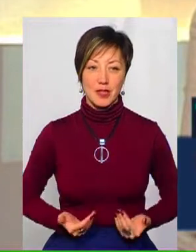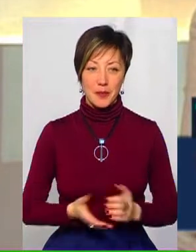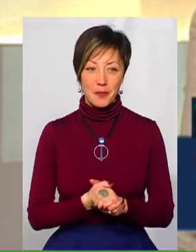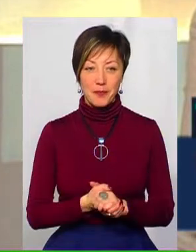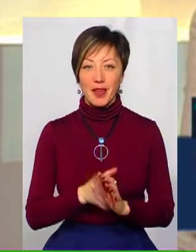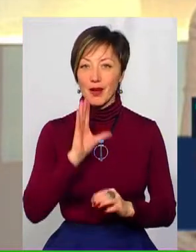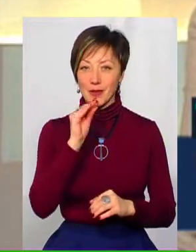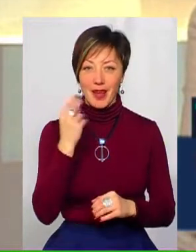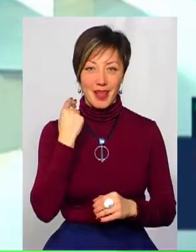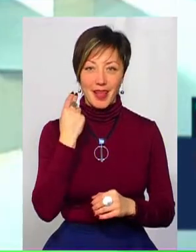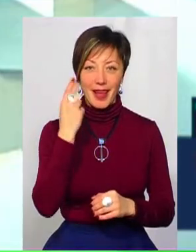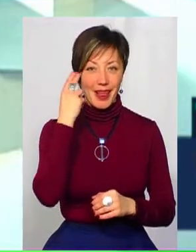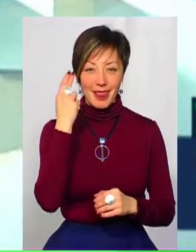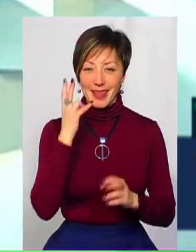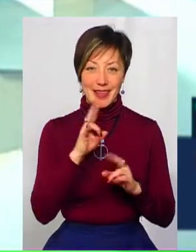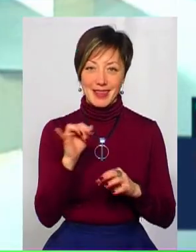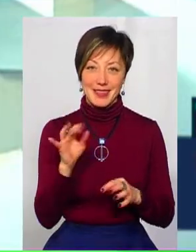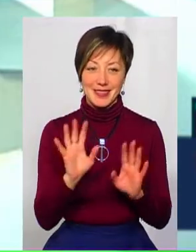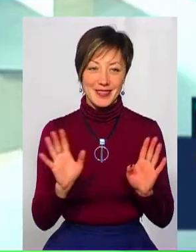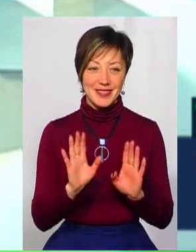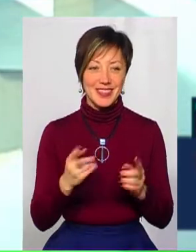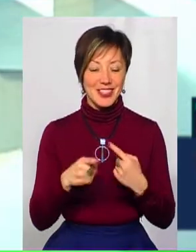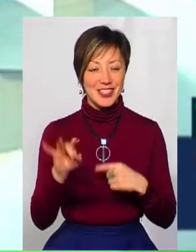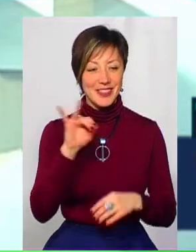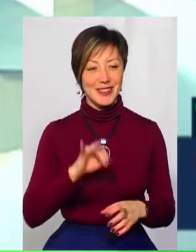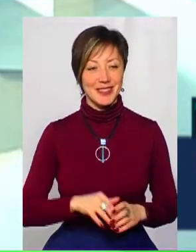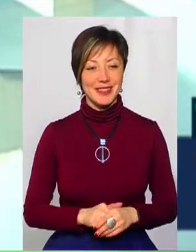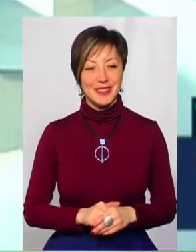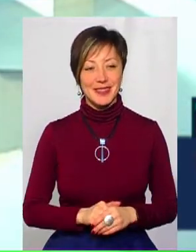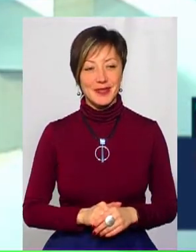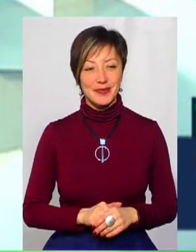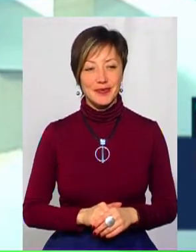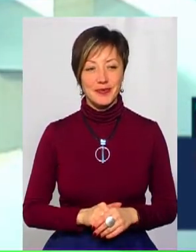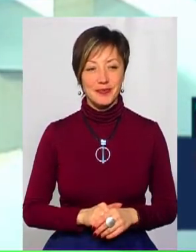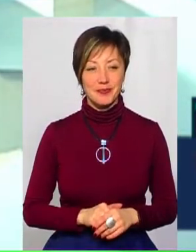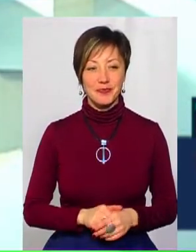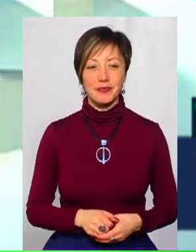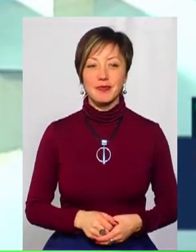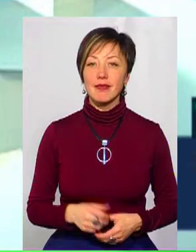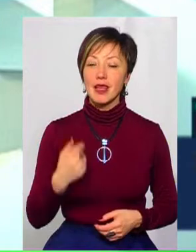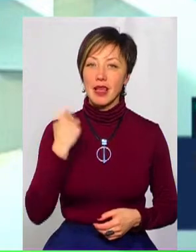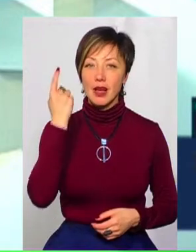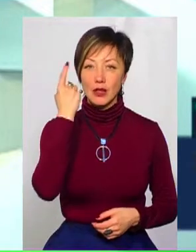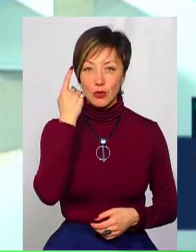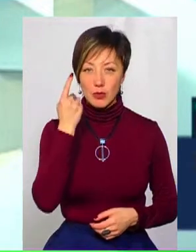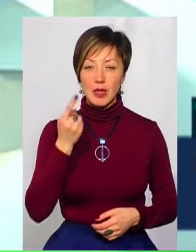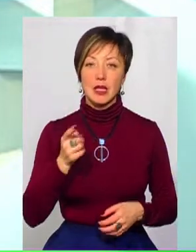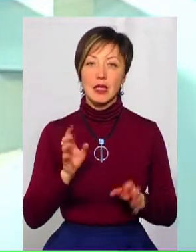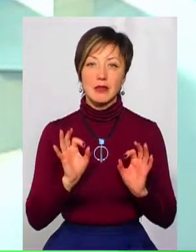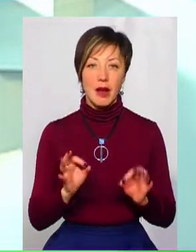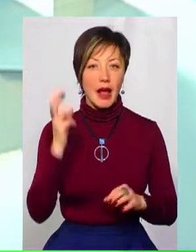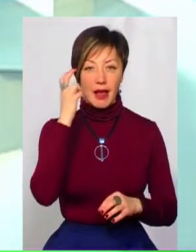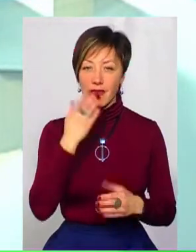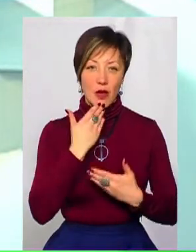китайською? Ні, це інша історія вже. От, і чомусь, я думаю, що насправді Київ – це не моя, не остання